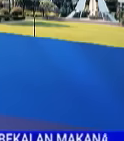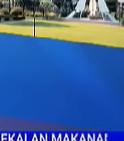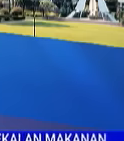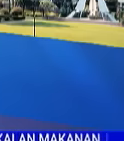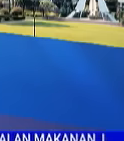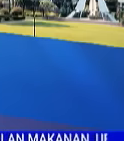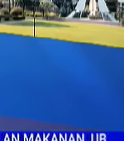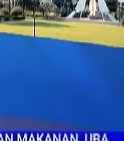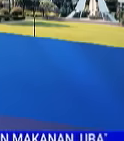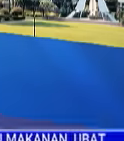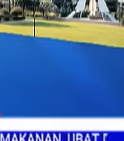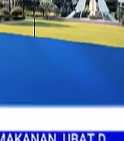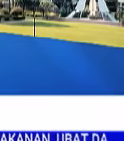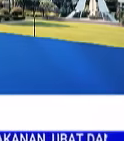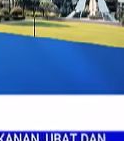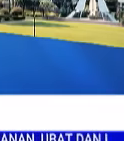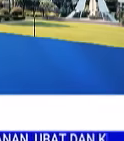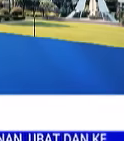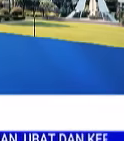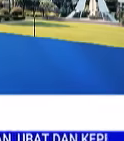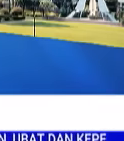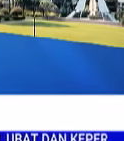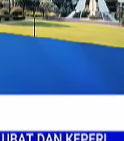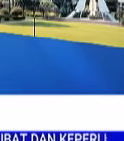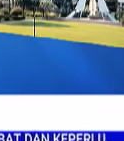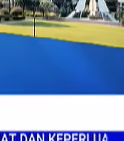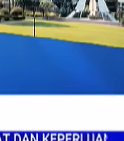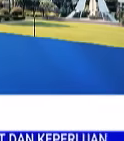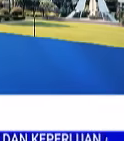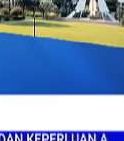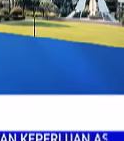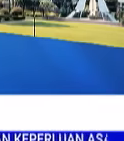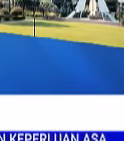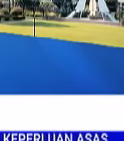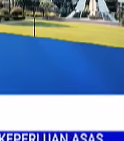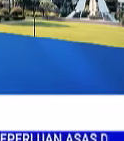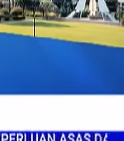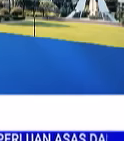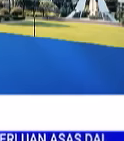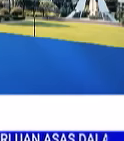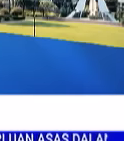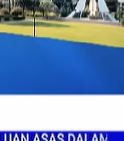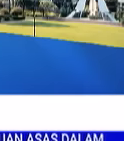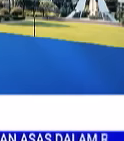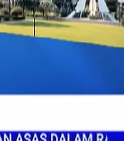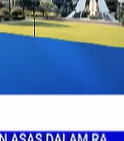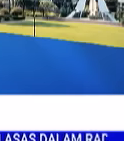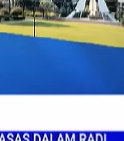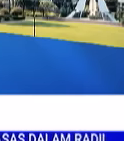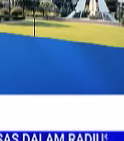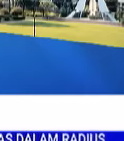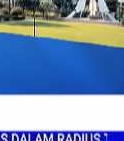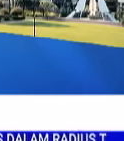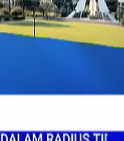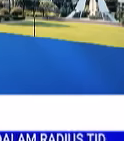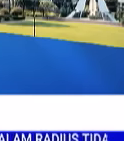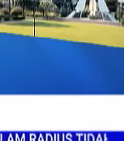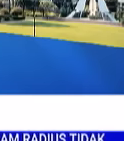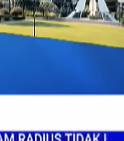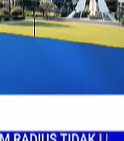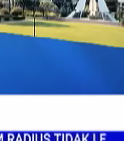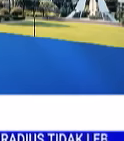tahun 2021 di Bangunan Perak Darul Rizwan Ipoh. Majlis yang berlangsung secara norma baru itu dimulakan dengan